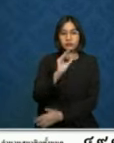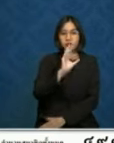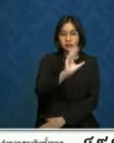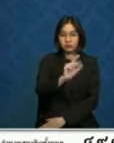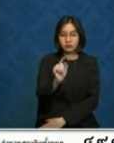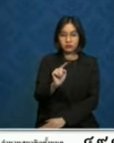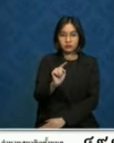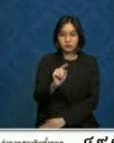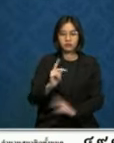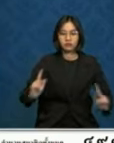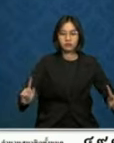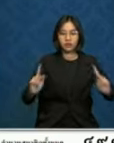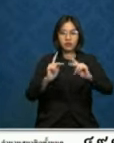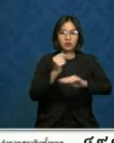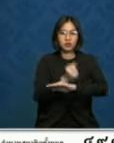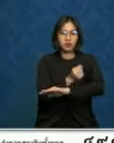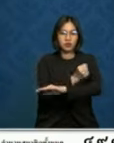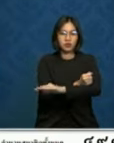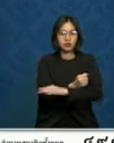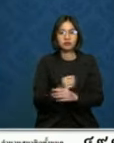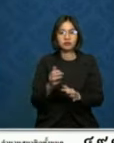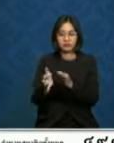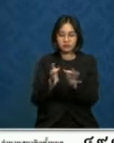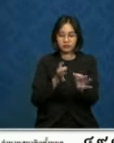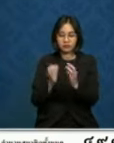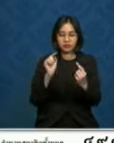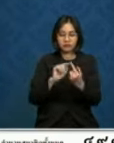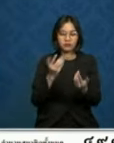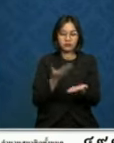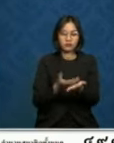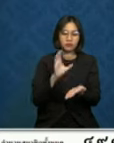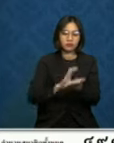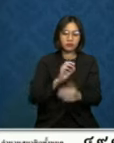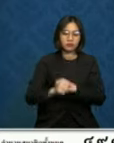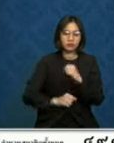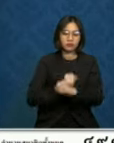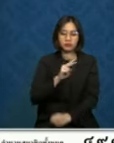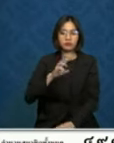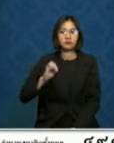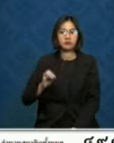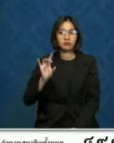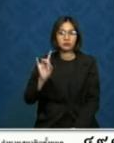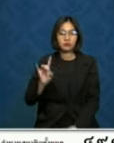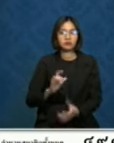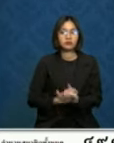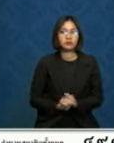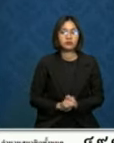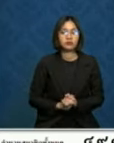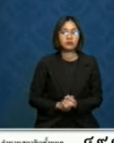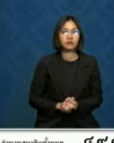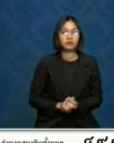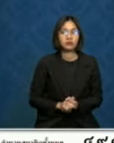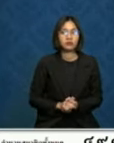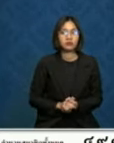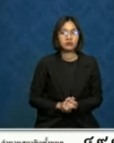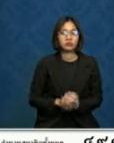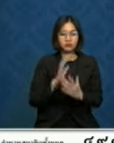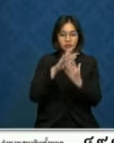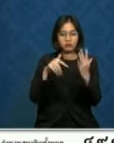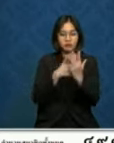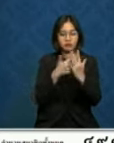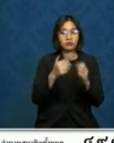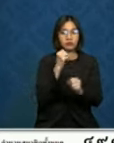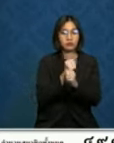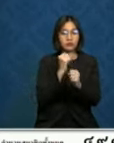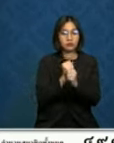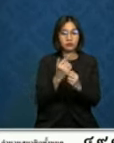างกระทรวงแรงงานที่ได้ชี้แจงไว้ในงบประมาณปี2568ครับท่านประธานครับแผนงานนี้น